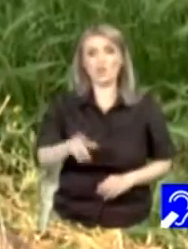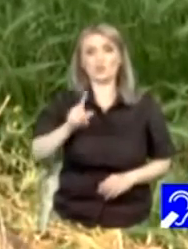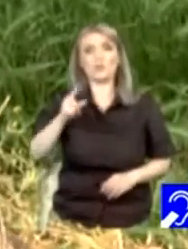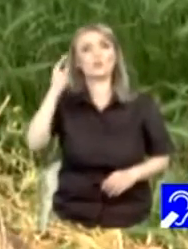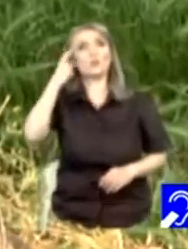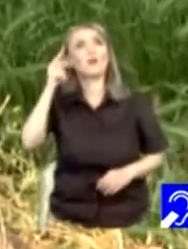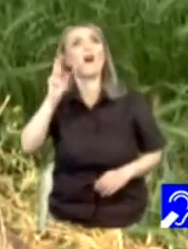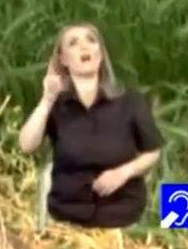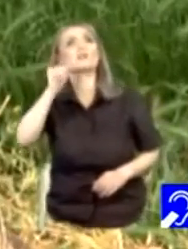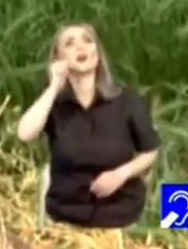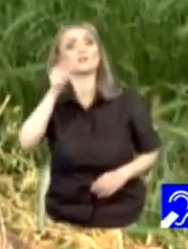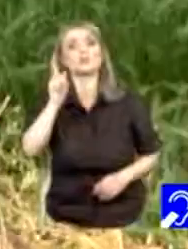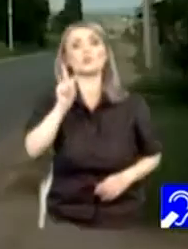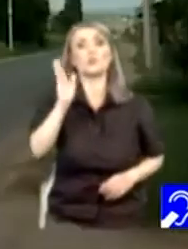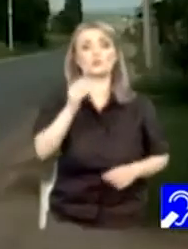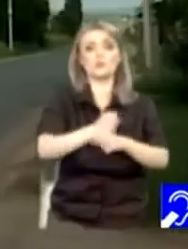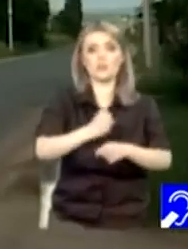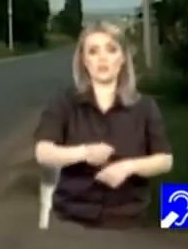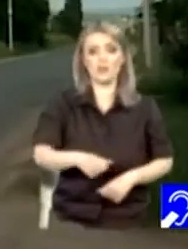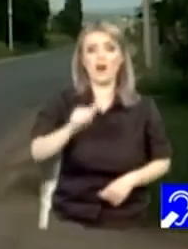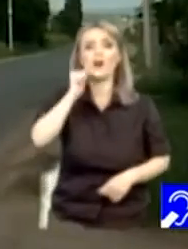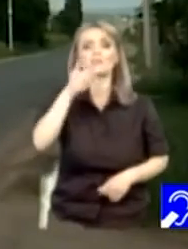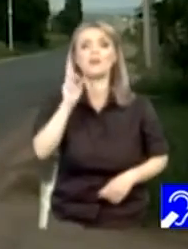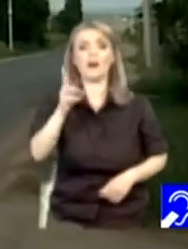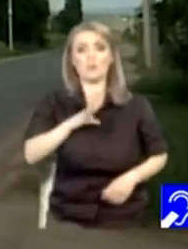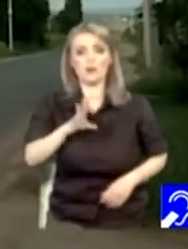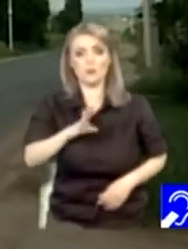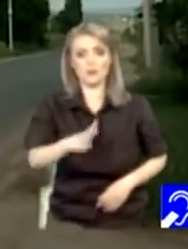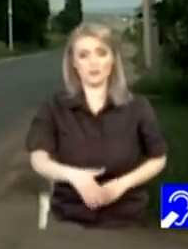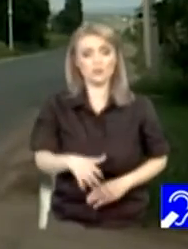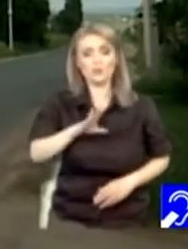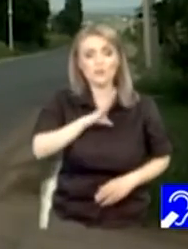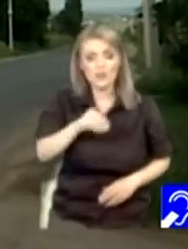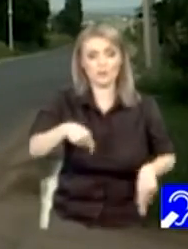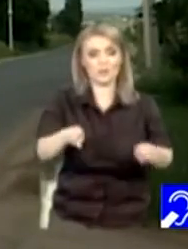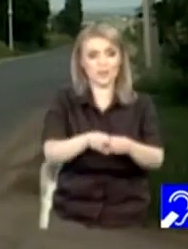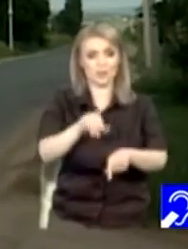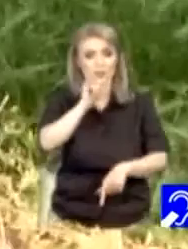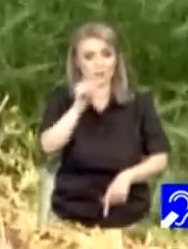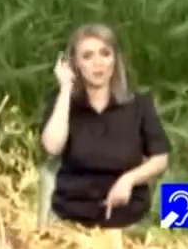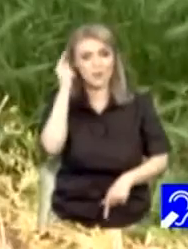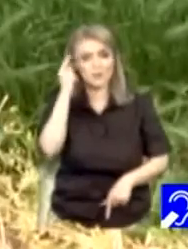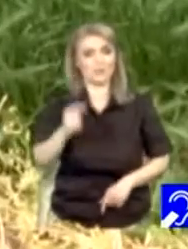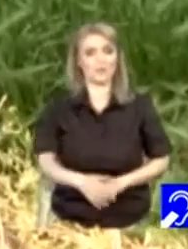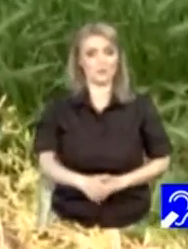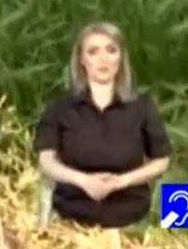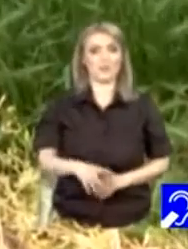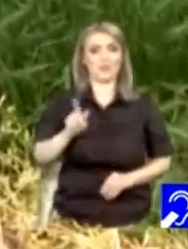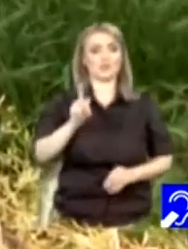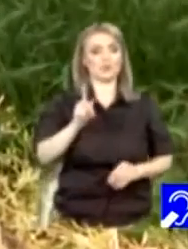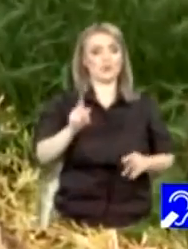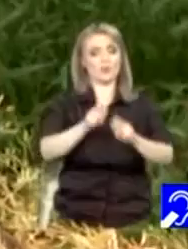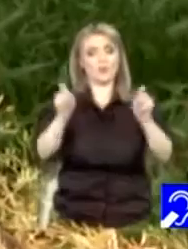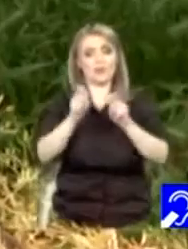une, să îngrijească de alți bătrâni și aici stă așa de și stără în costile și n-are ce mânca. Spitalele